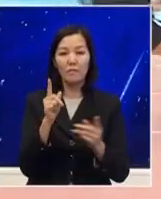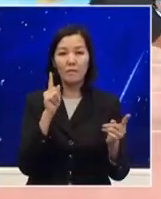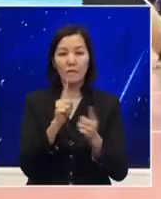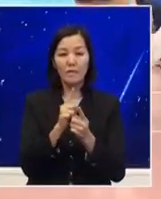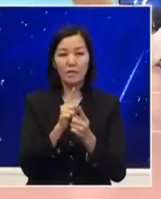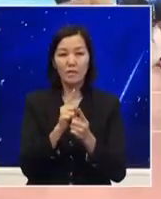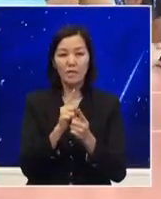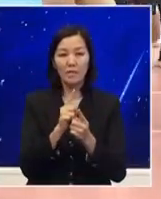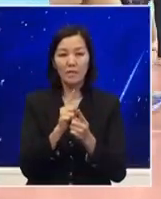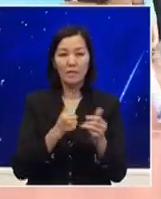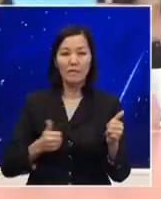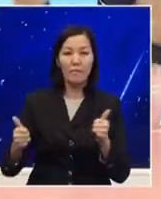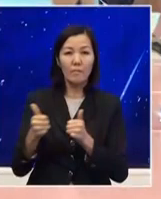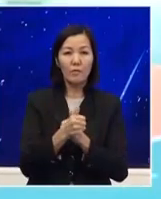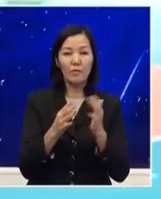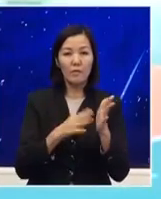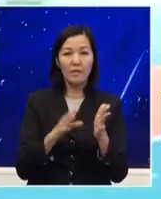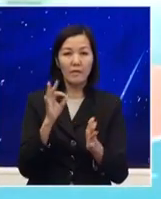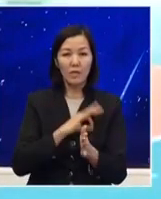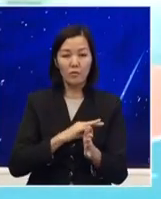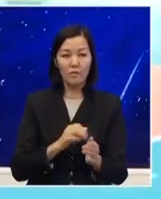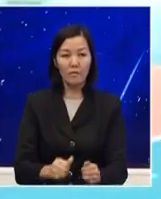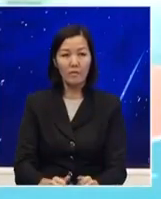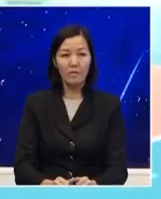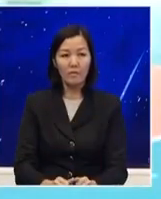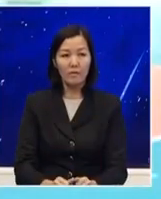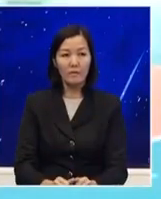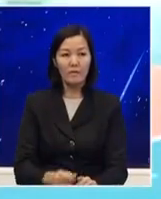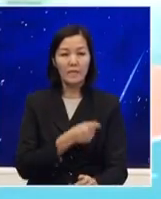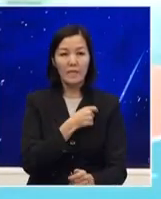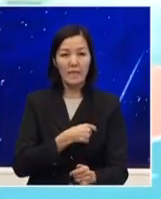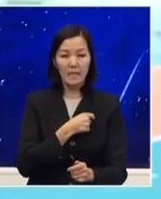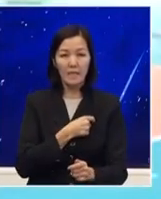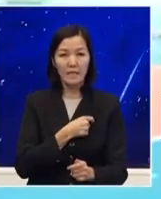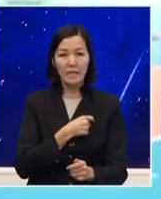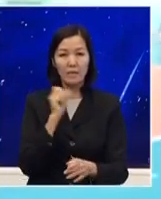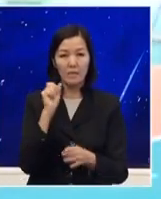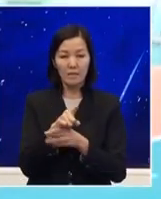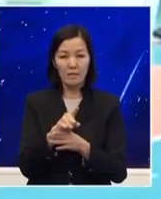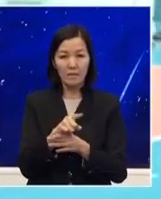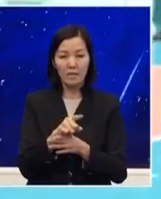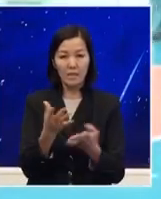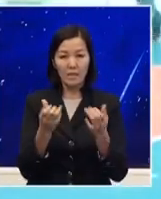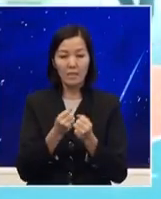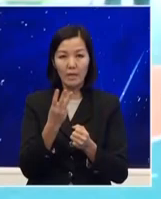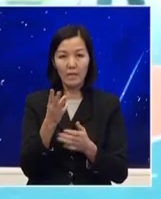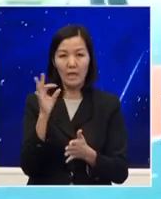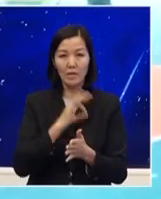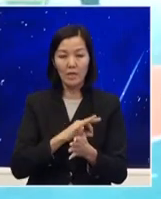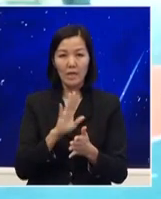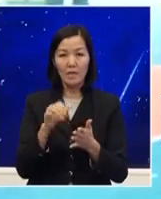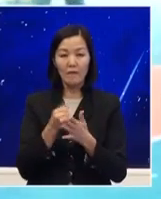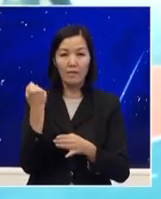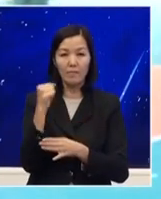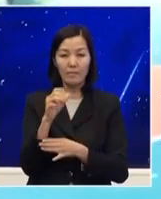отрывом и вырвавшись вперед на 9 очков. Тренер дал установку забрать 3 очка. Главное — победить 3